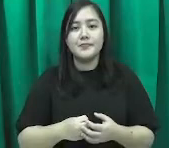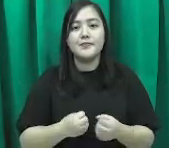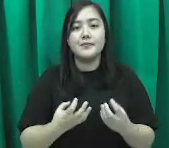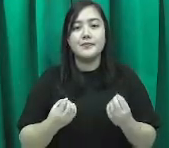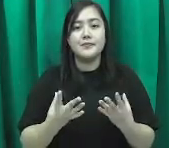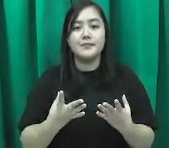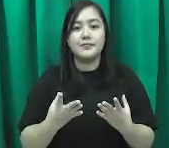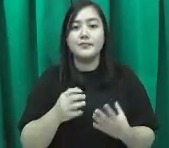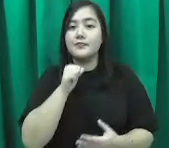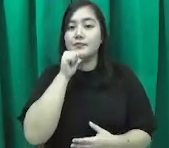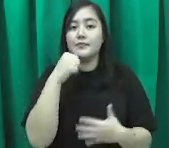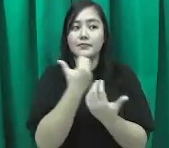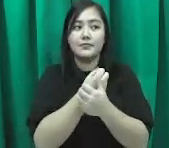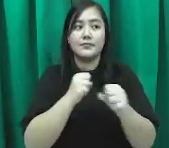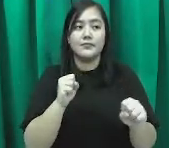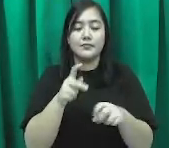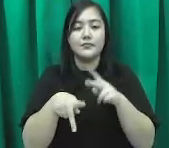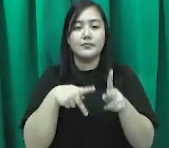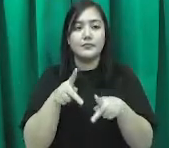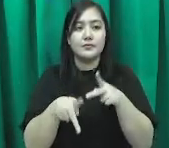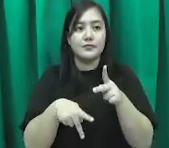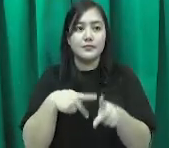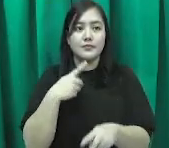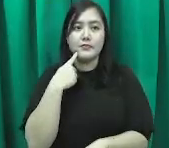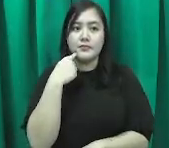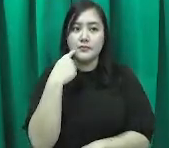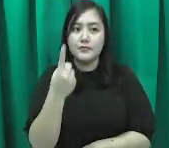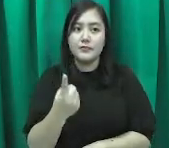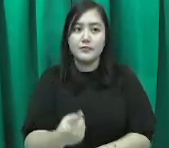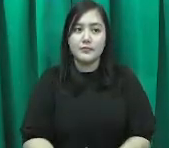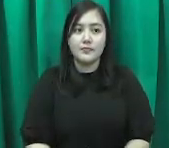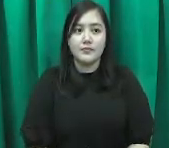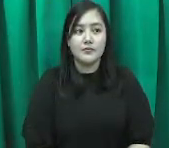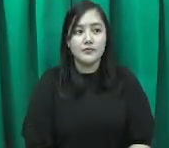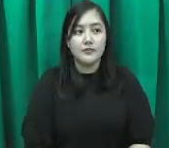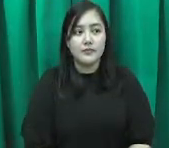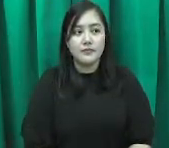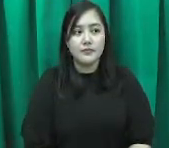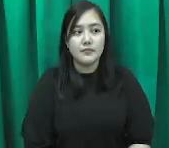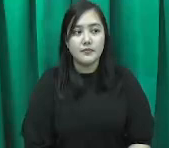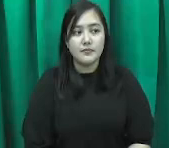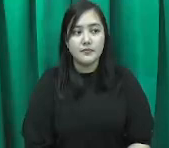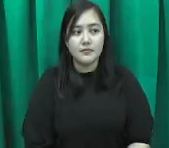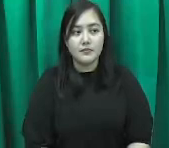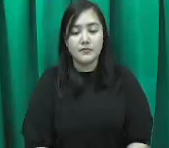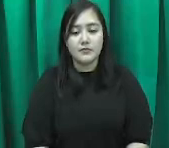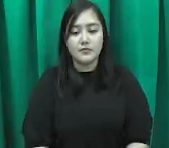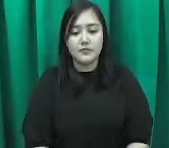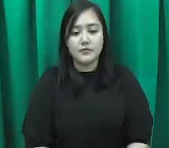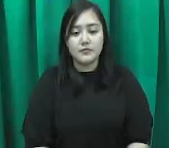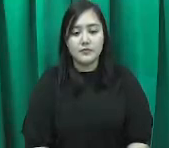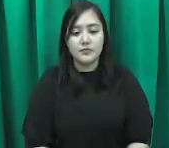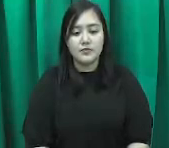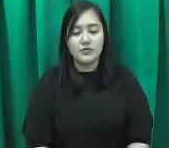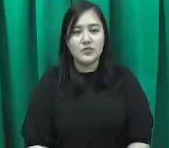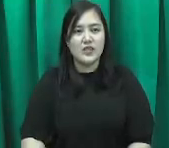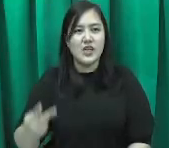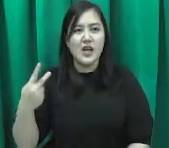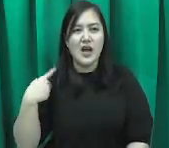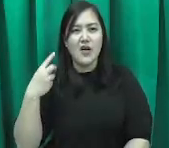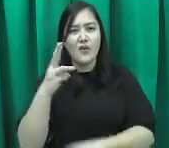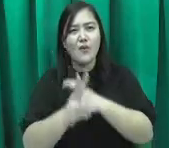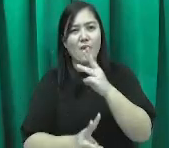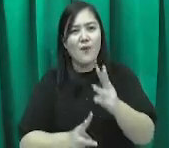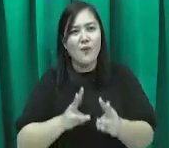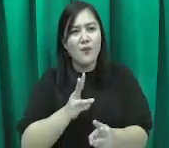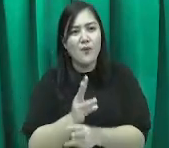sinasabi, yung anak kong babae kailangan niya magtrabaho para just in case hindi sila maging okay nung asawa